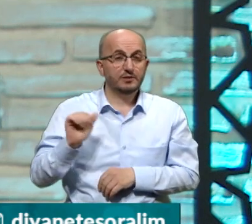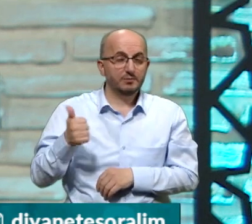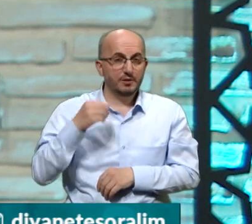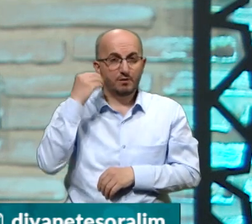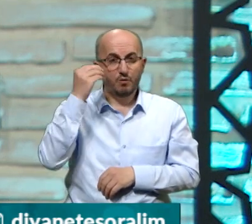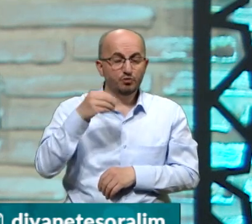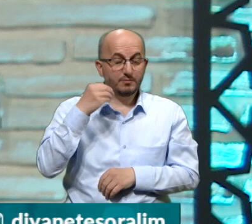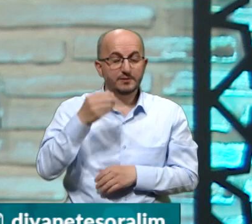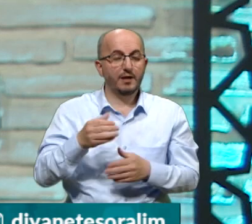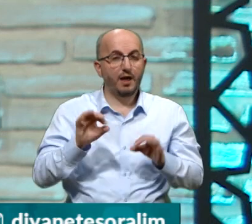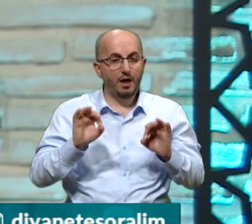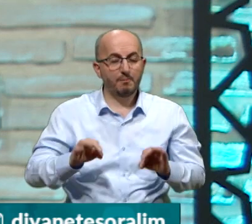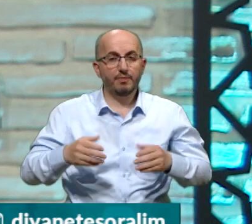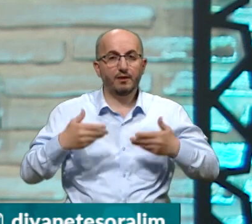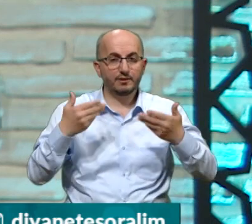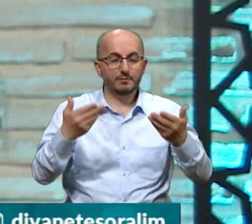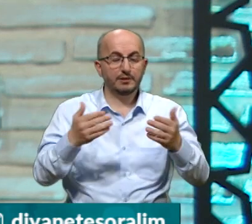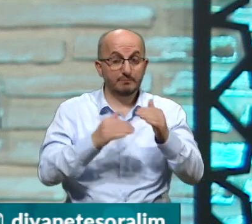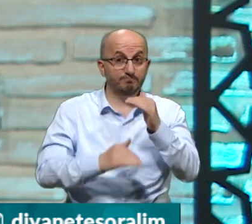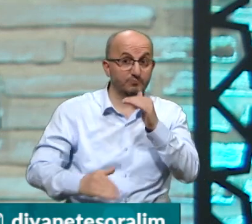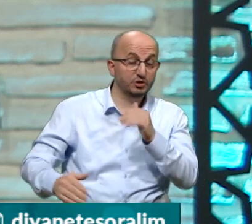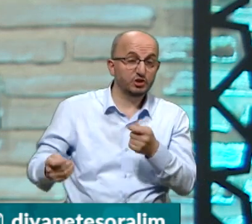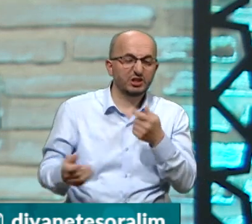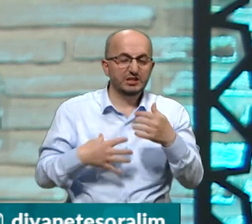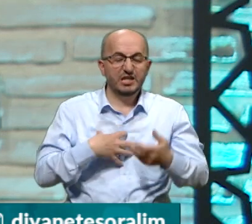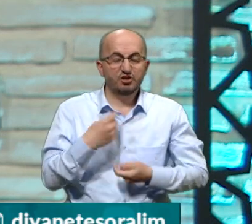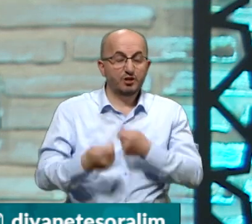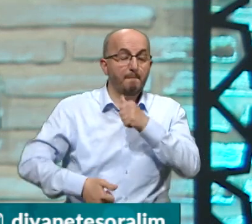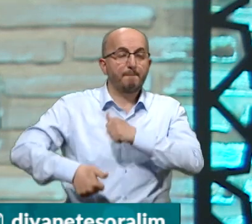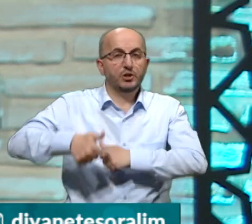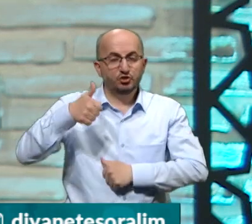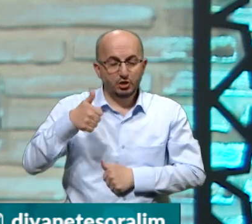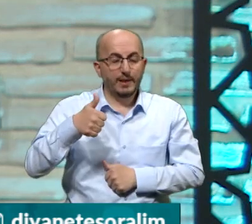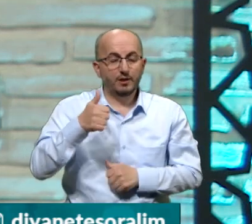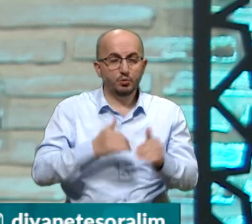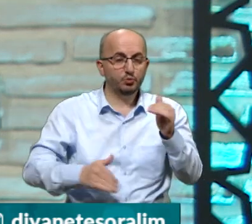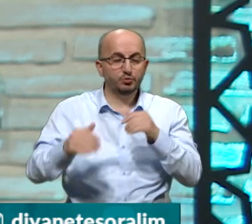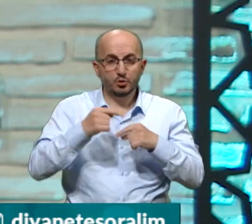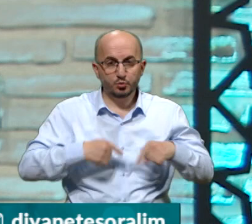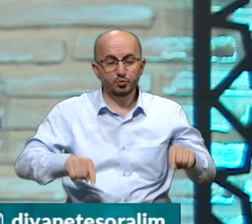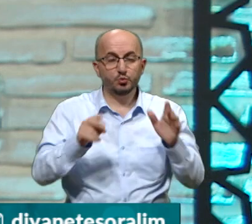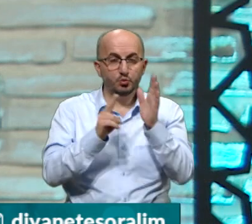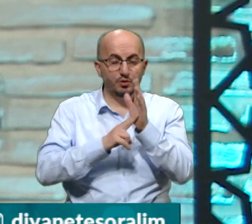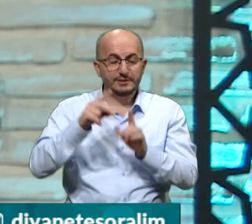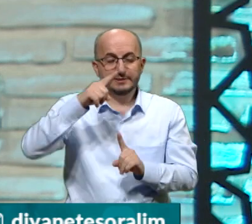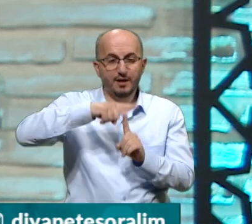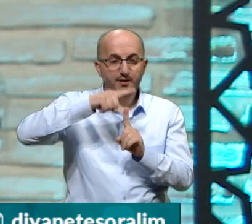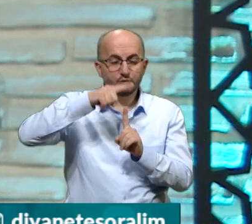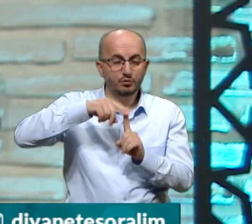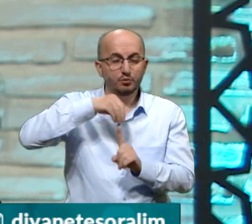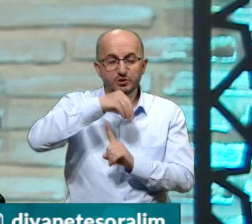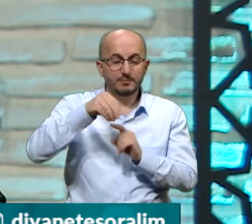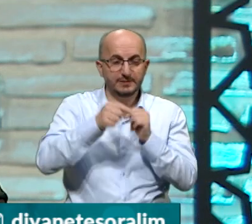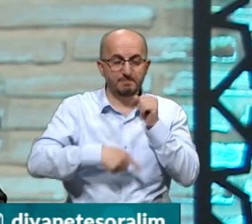hocamızı hemen takdim edeyim Yani dışarı Başkanlığı Din İşleri Yüksek Kurulu üyesi Sayın Tahir Turan Hocam bu akşam bizimle birlikte